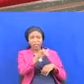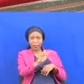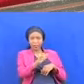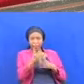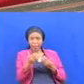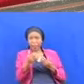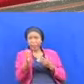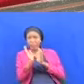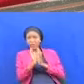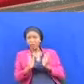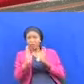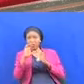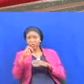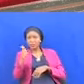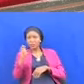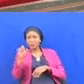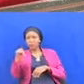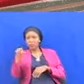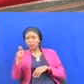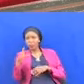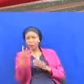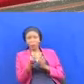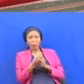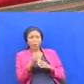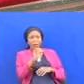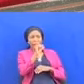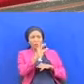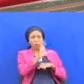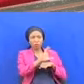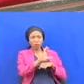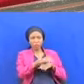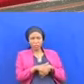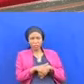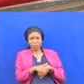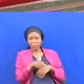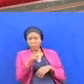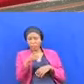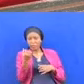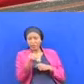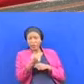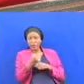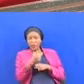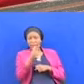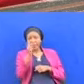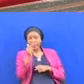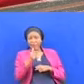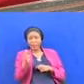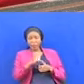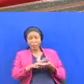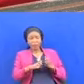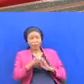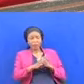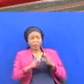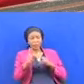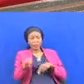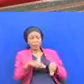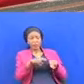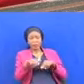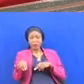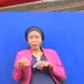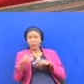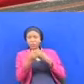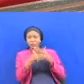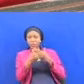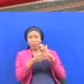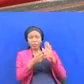Coast. Makubaliano hayo yamefanya Tanzania kuwa na mikataba ya BASA na nchi 85 ikilinganishwa na